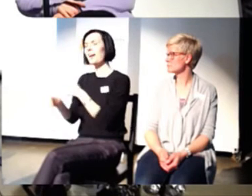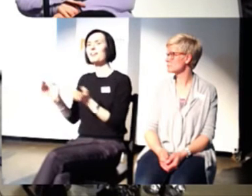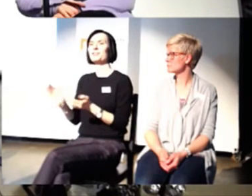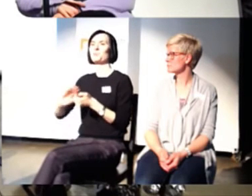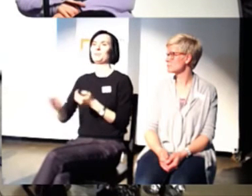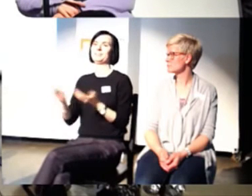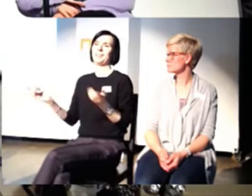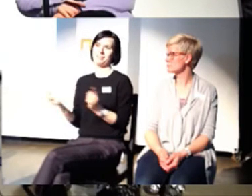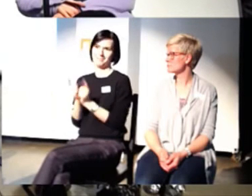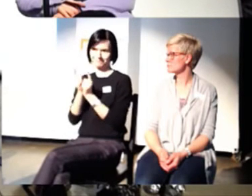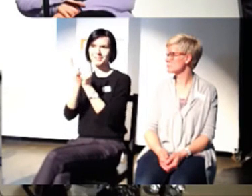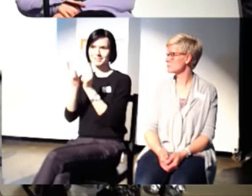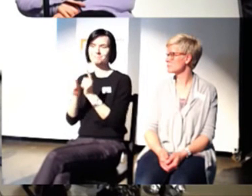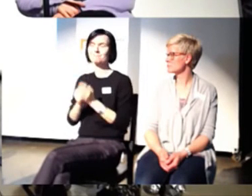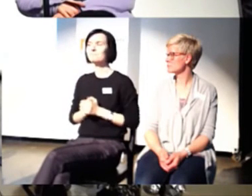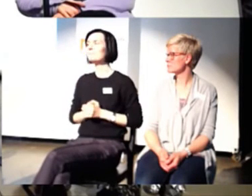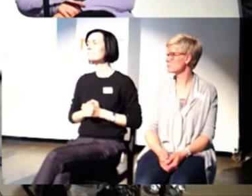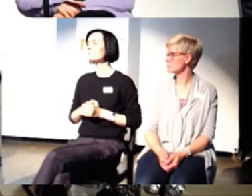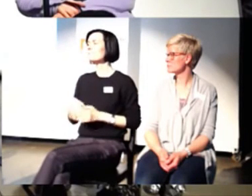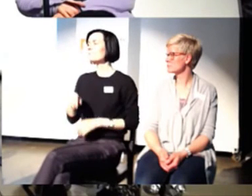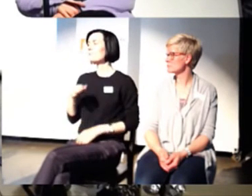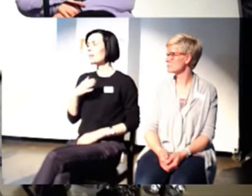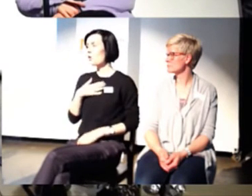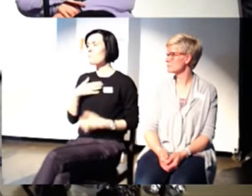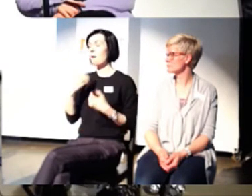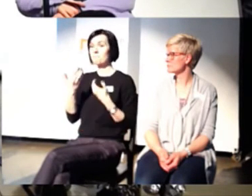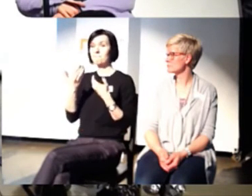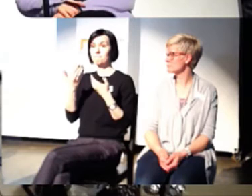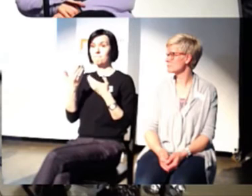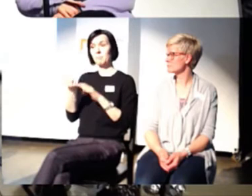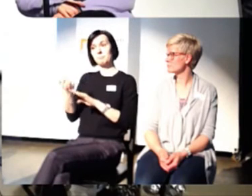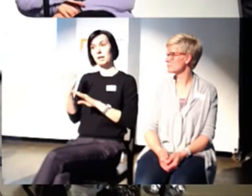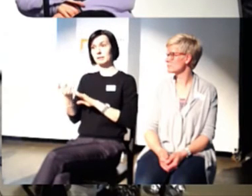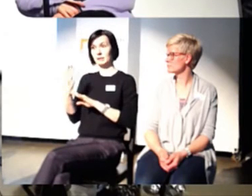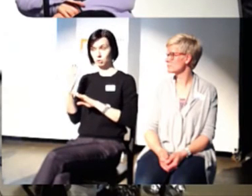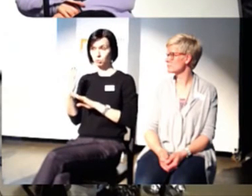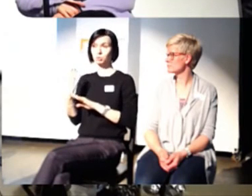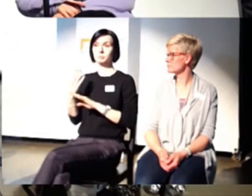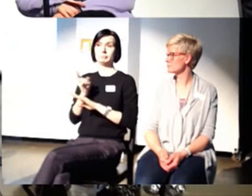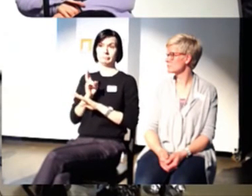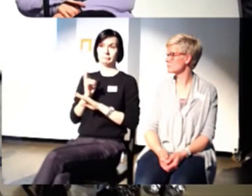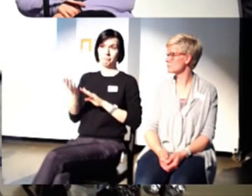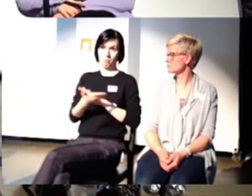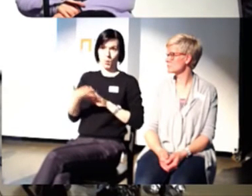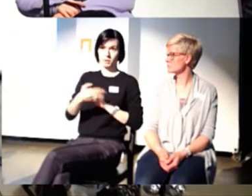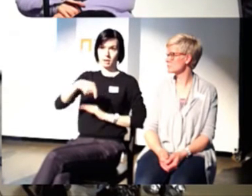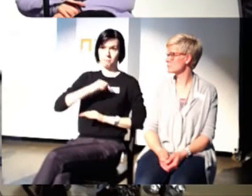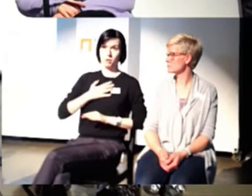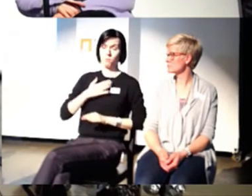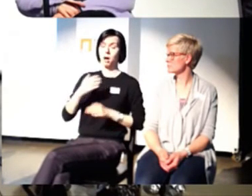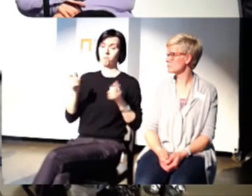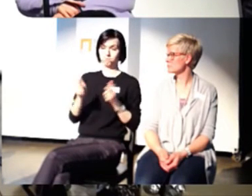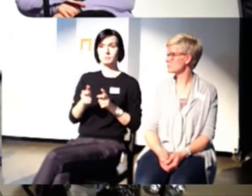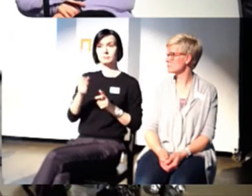sen esityksen nyt meidän nettisivujen pohjalta. Ja nyt kun mä kuulin, että